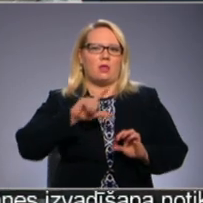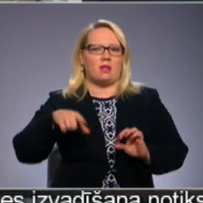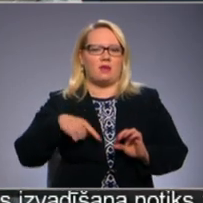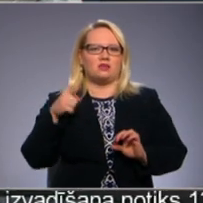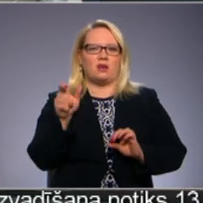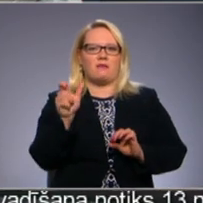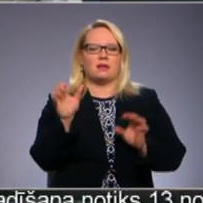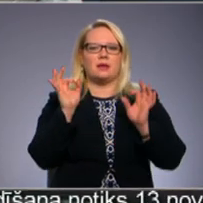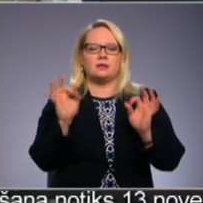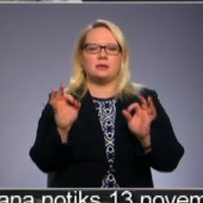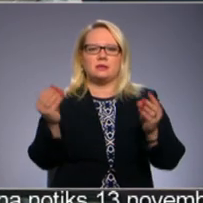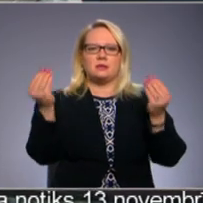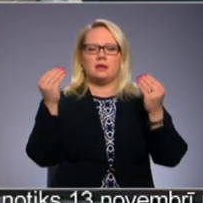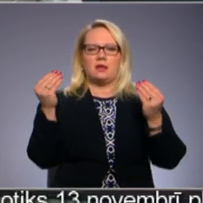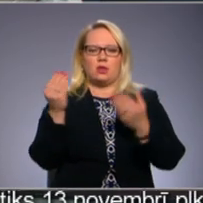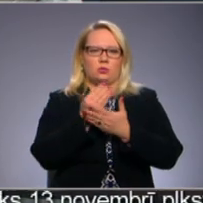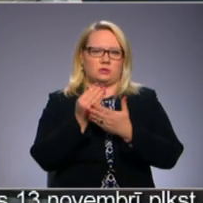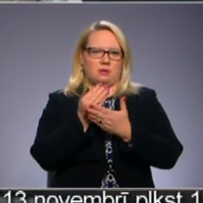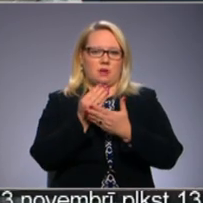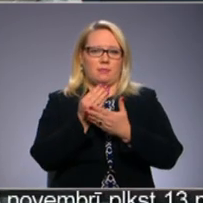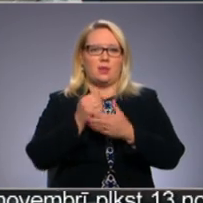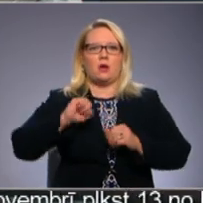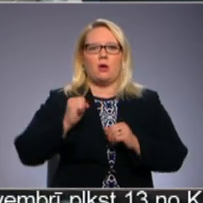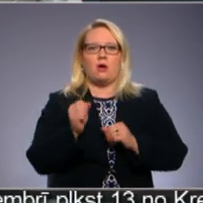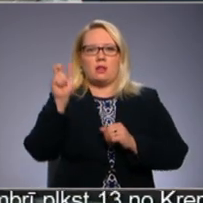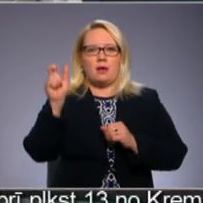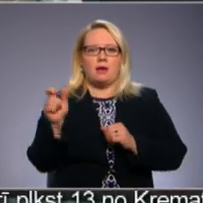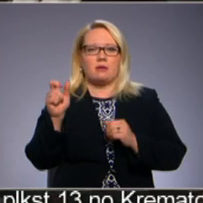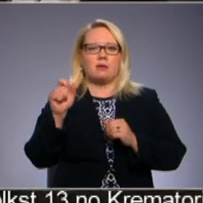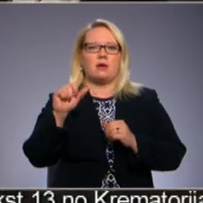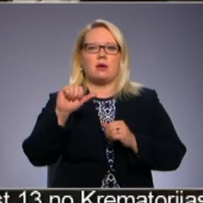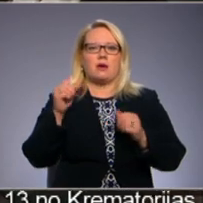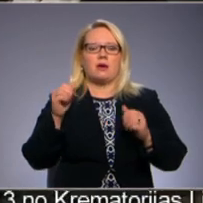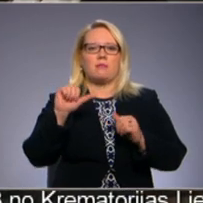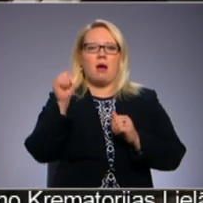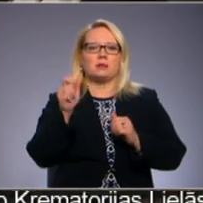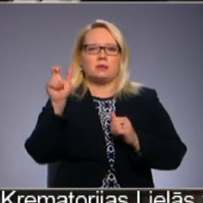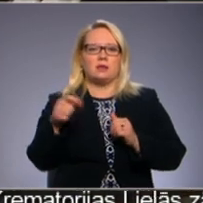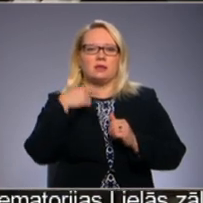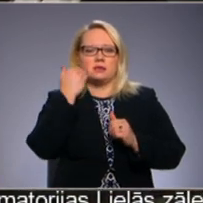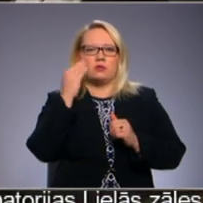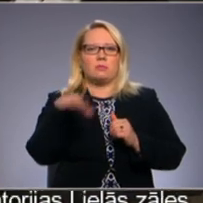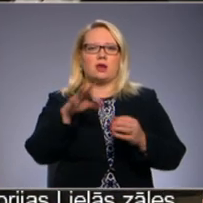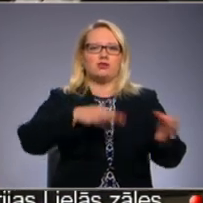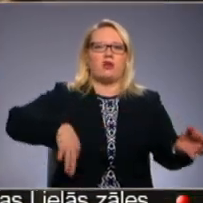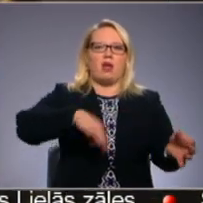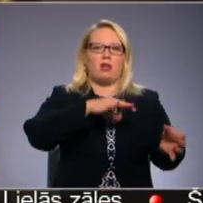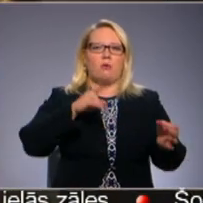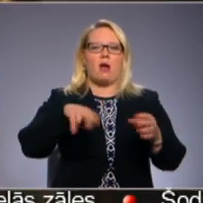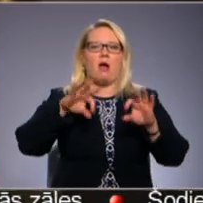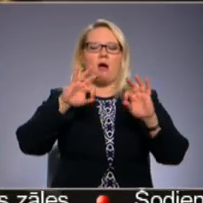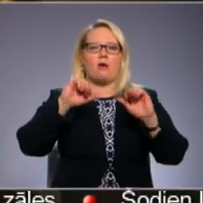Latvijā šī vārda īstenajā cildenajā nozīmē. Kolēģi Večelu Varslavāni sauca par Čellu, kā kostīmu māksliniece